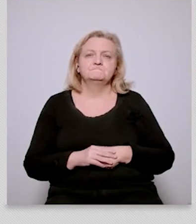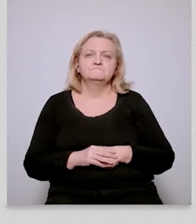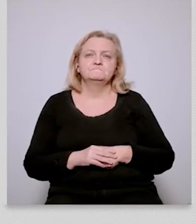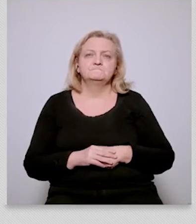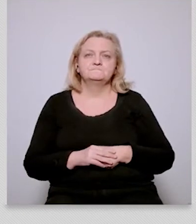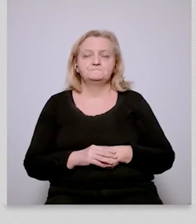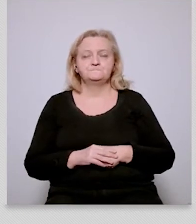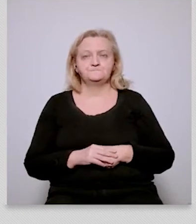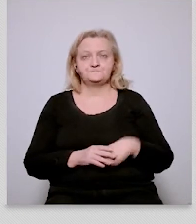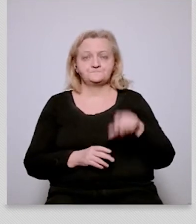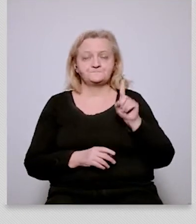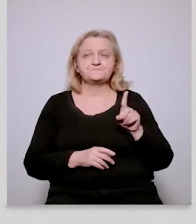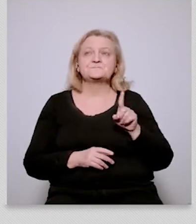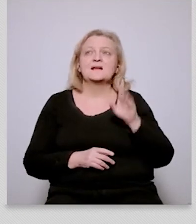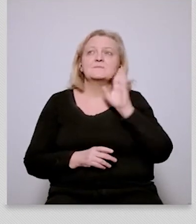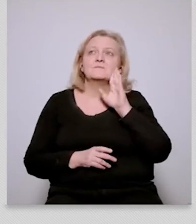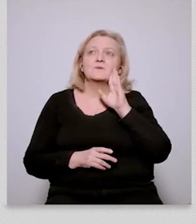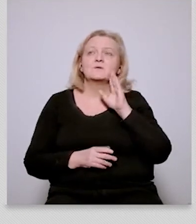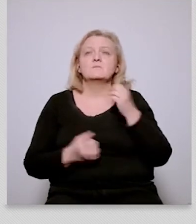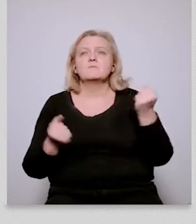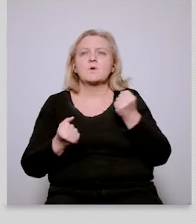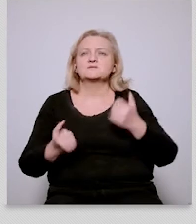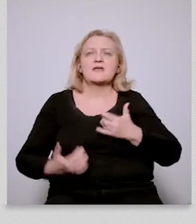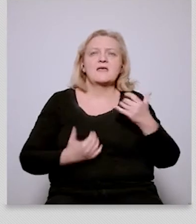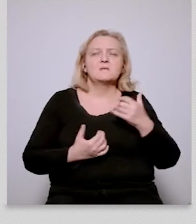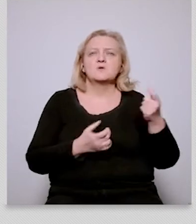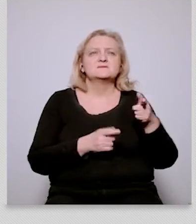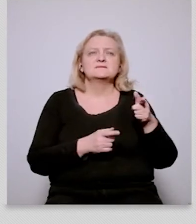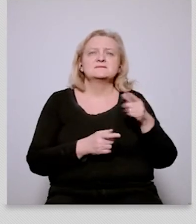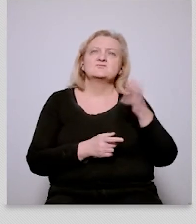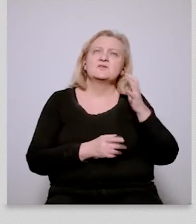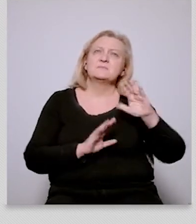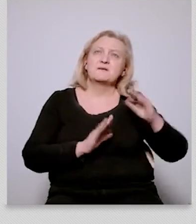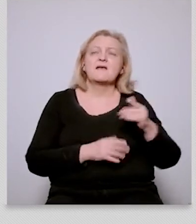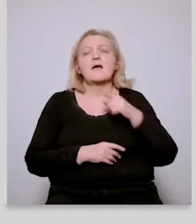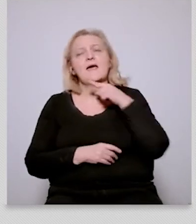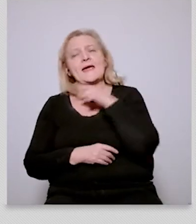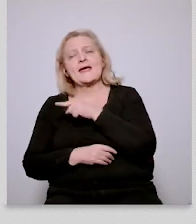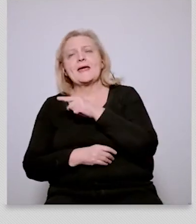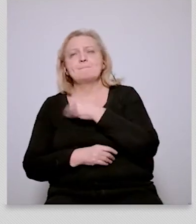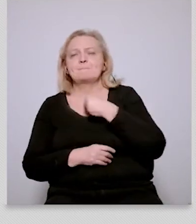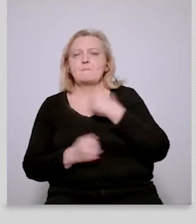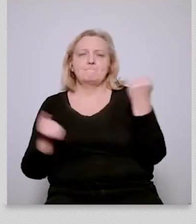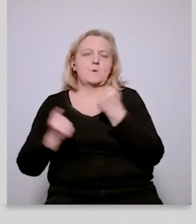nie jest tak kwestia tak naładowana emocjonalnie jak w Polsce przynajmniej ja tak to rozumiem